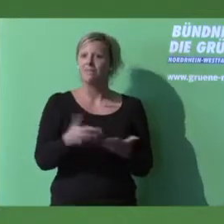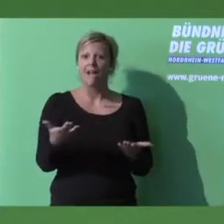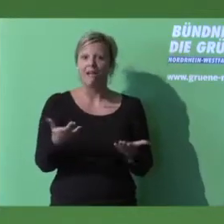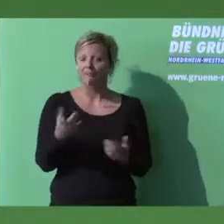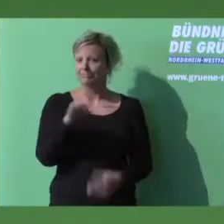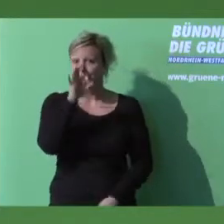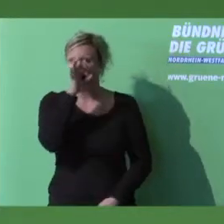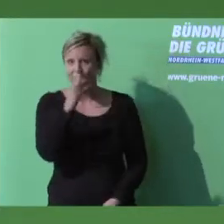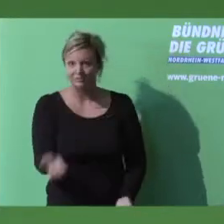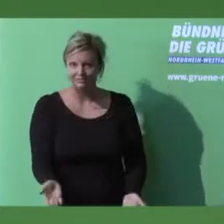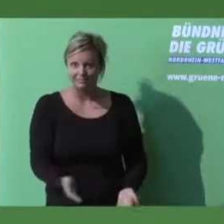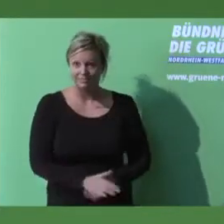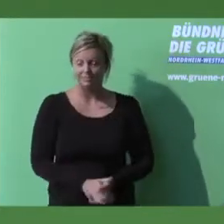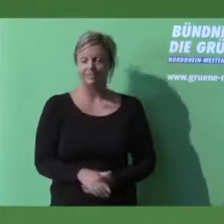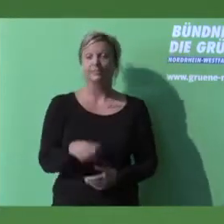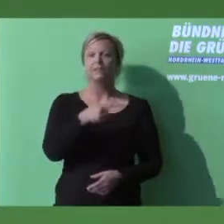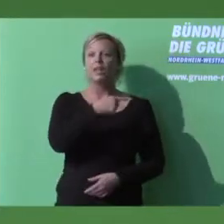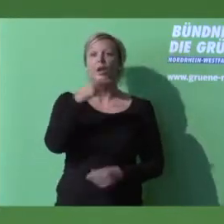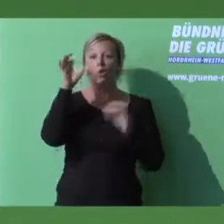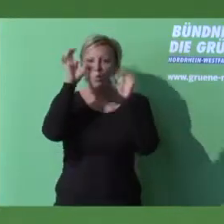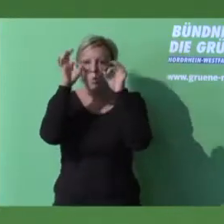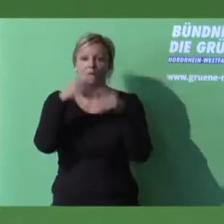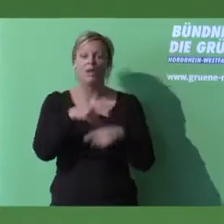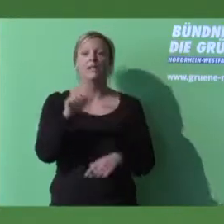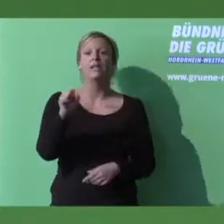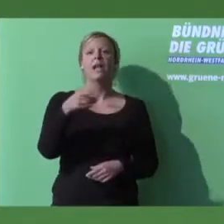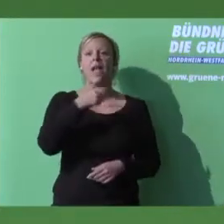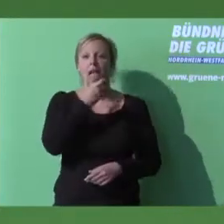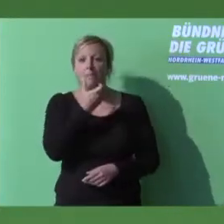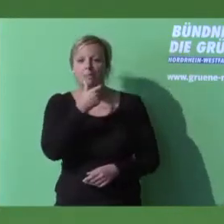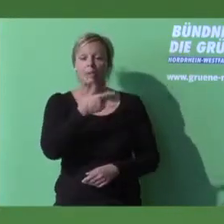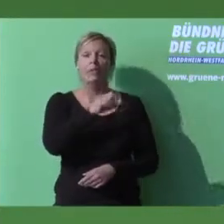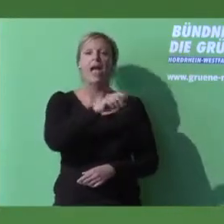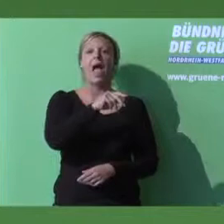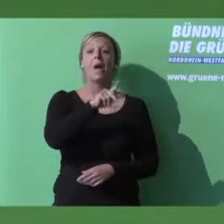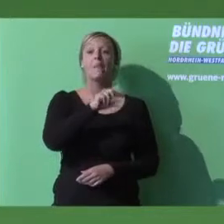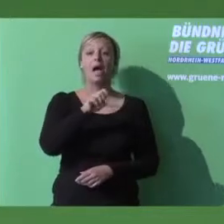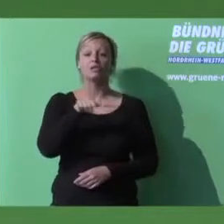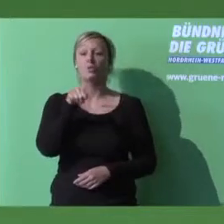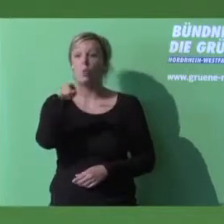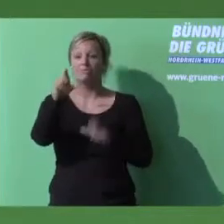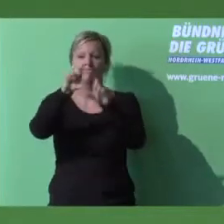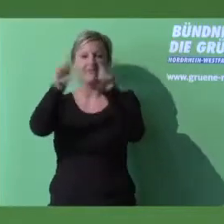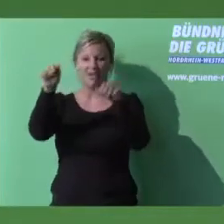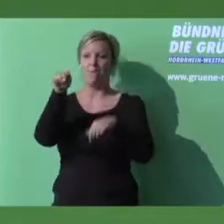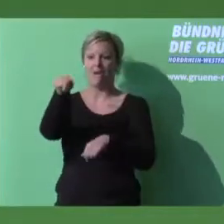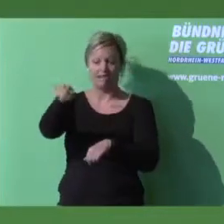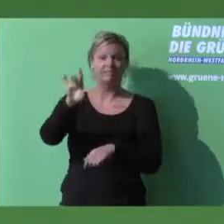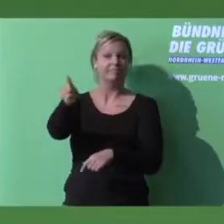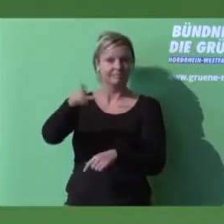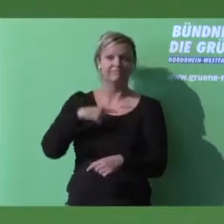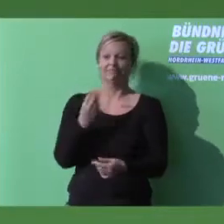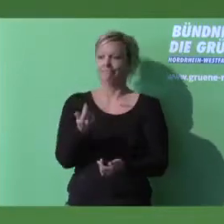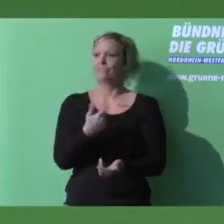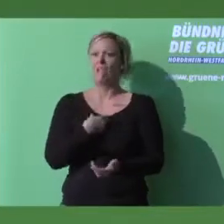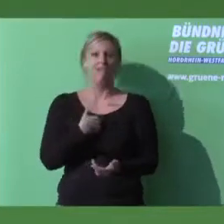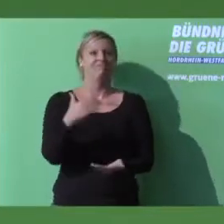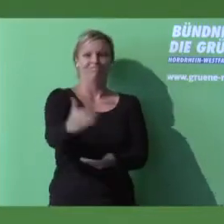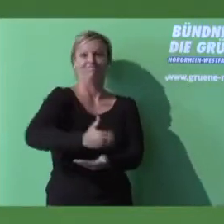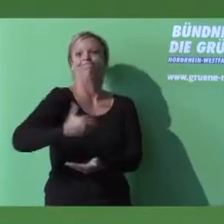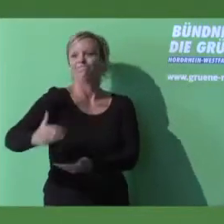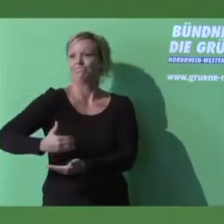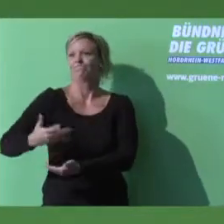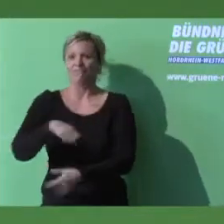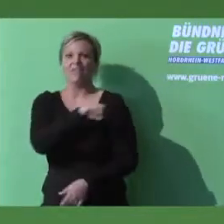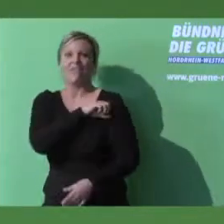Google, Apple und Amazon und das hilft Bayer und BASF. Das sind die Konzerne, die sich solcher Methoden bedienen. Und